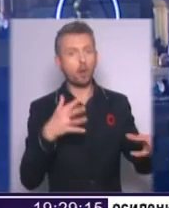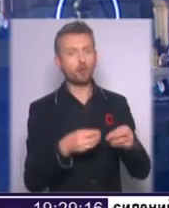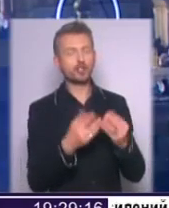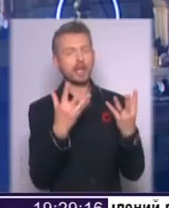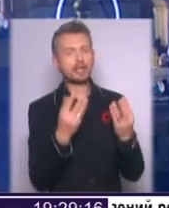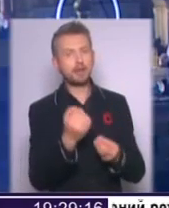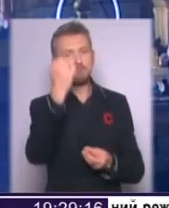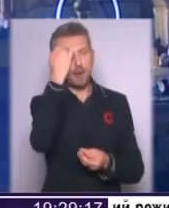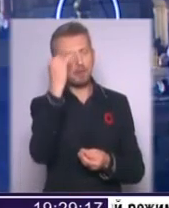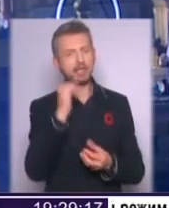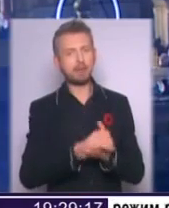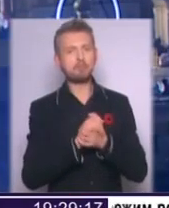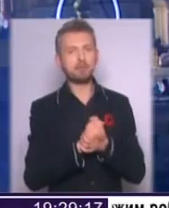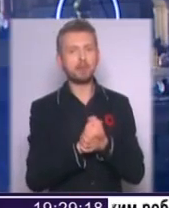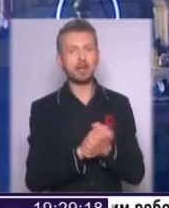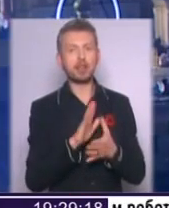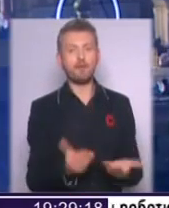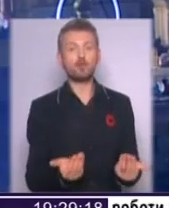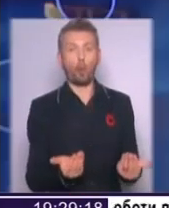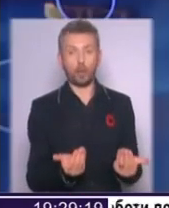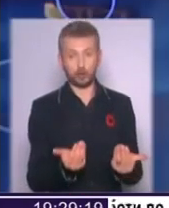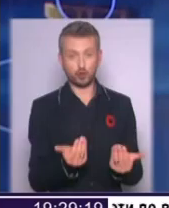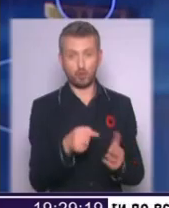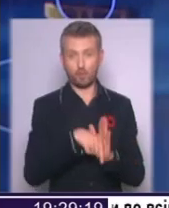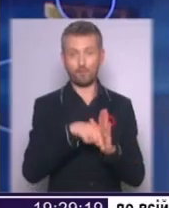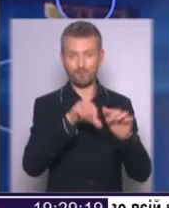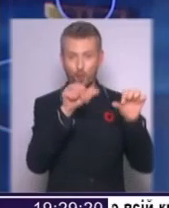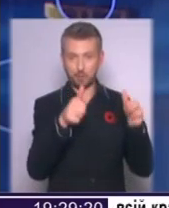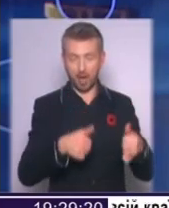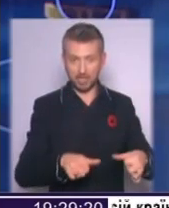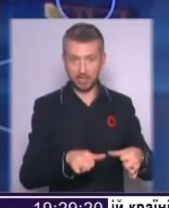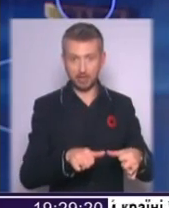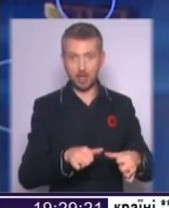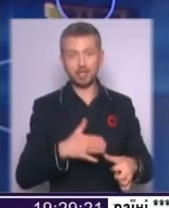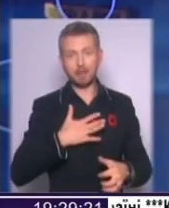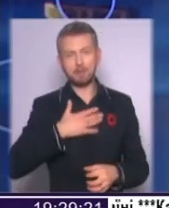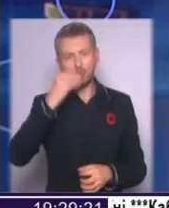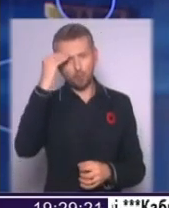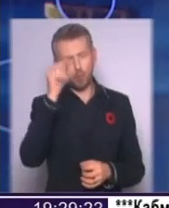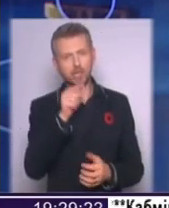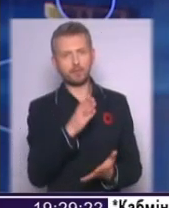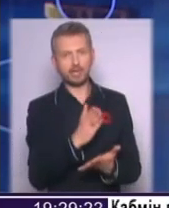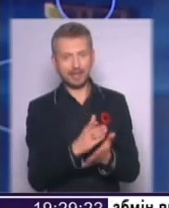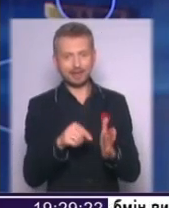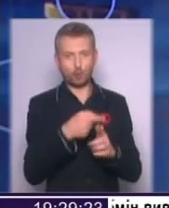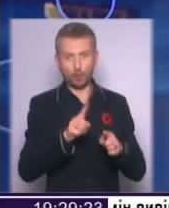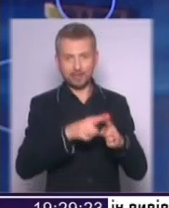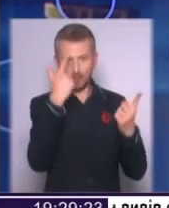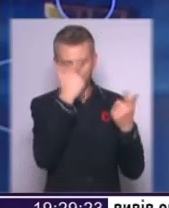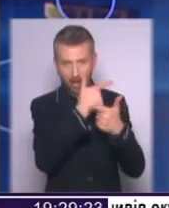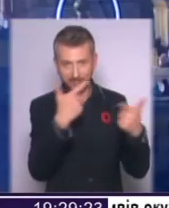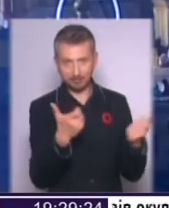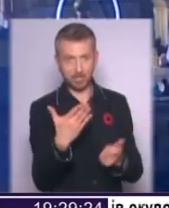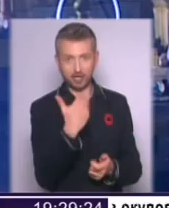пам'яті і примирення в сьогоднішньому форматі, він, на мій погляд, є з оціма гаслами, про які ви